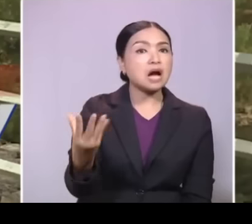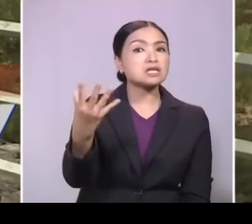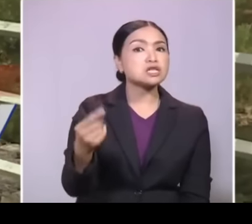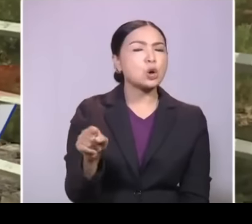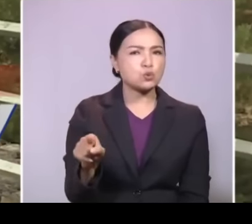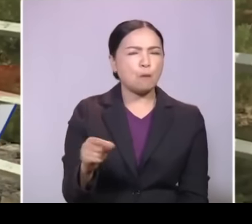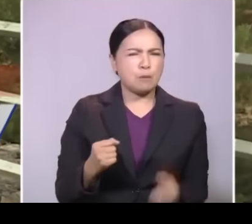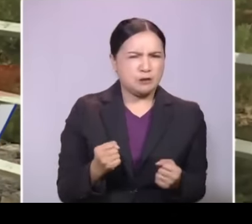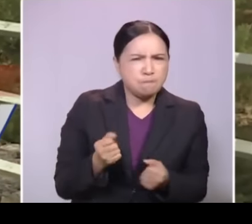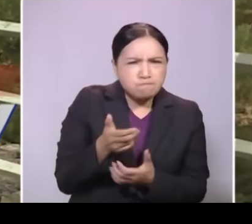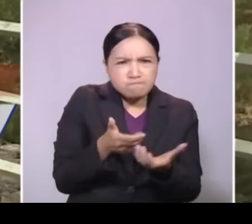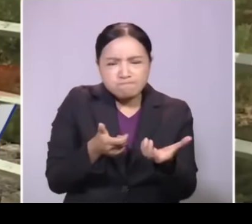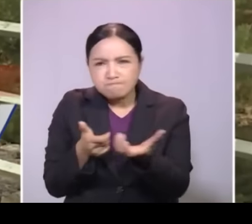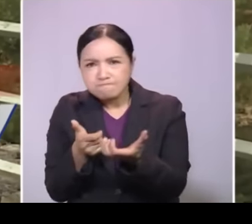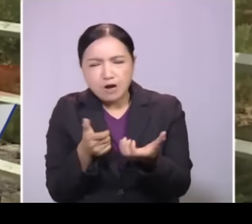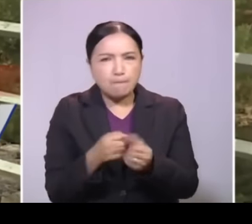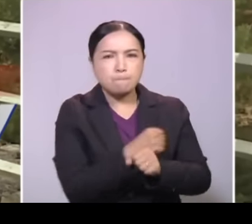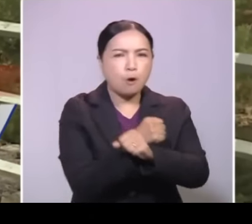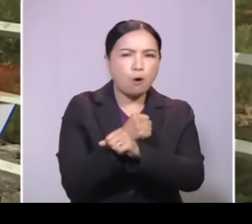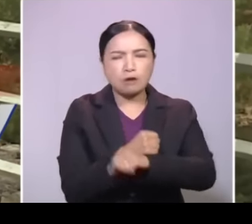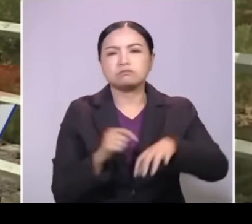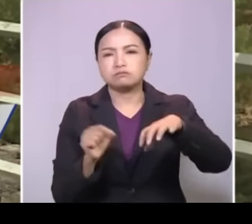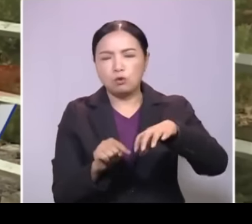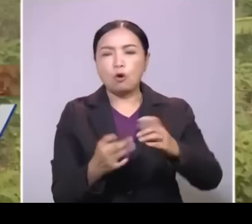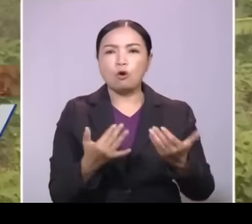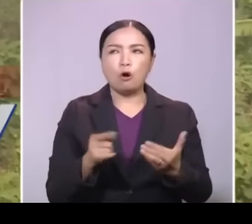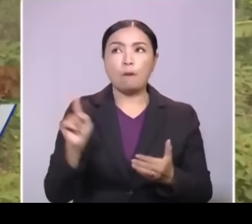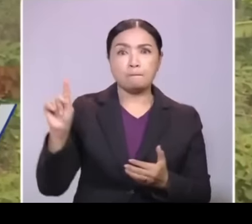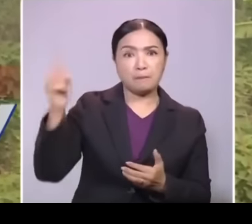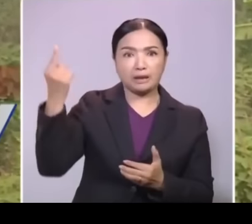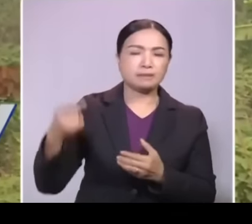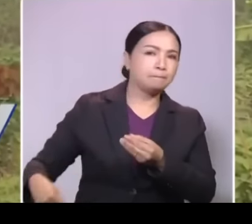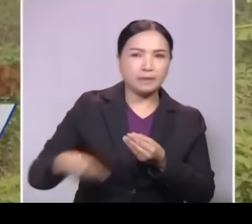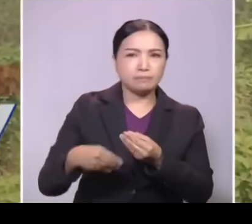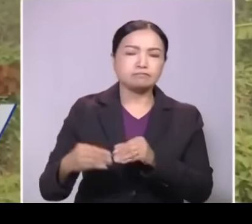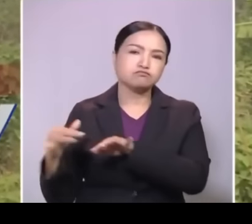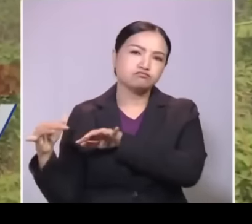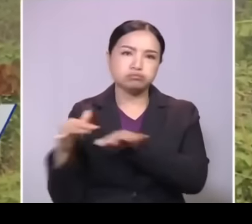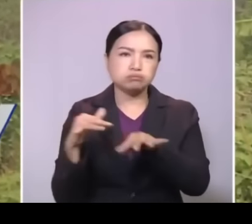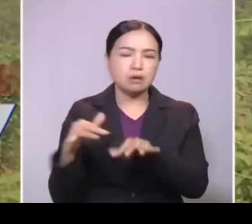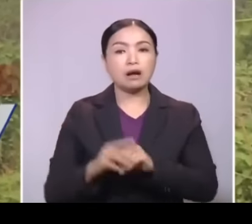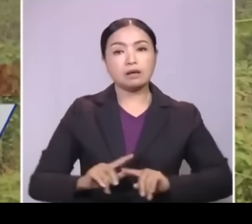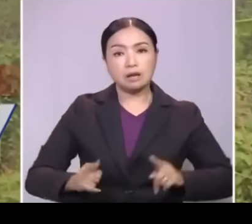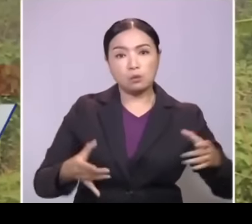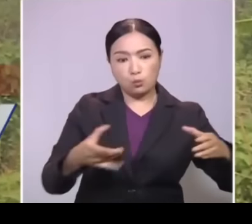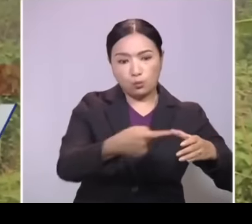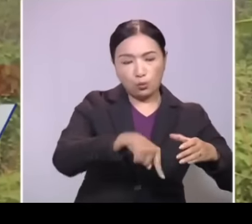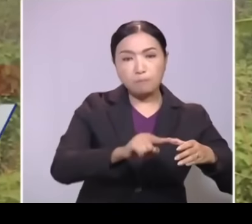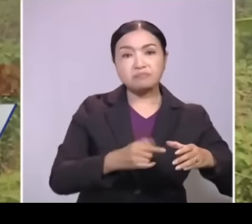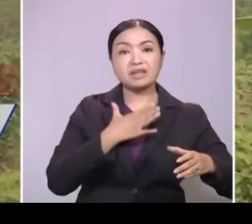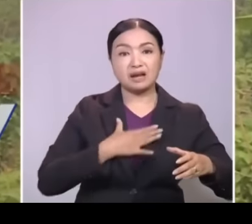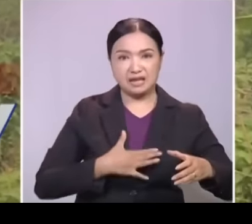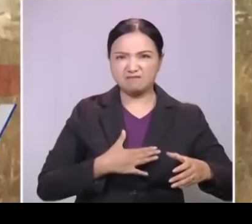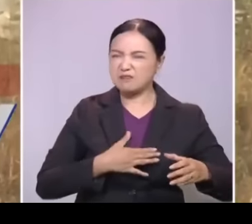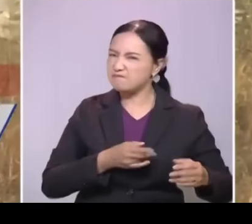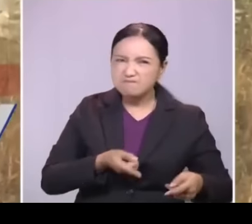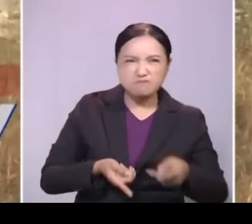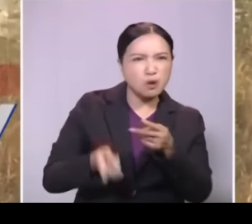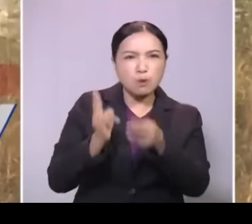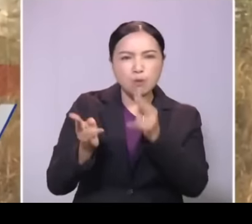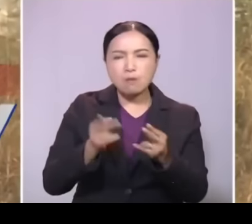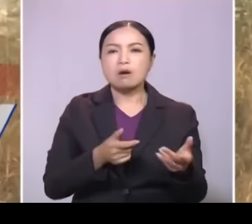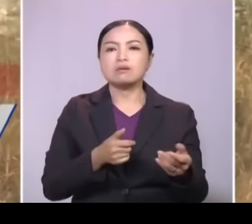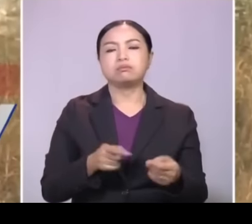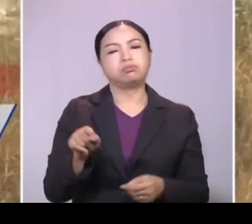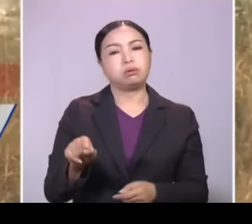ฐานที่มั่นสุดท้ายเอาไว้ให้ได้เพื่อรอกำลังเสริมซึ่งกลุ่มต่อต้านก็พยายามโจมตีครับโดยการปะทะเมื่อเช้านี้ก็นับว่าเป็น